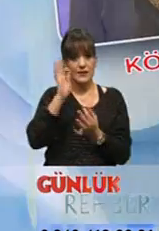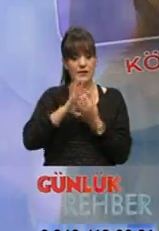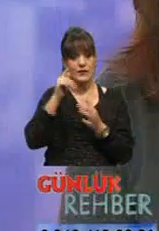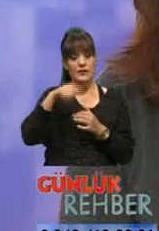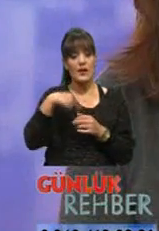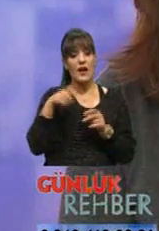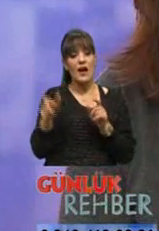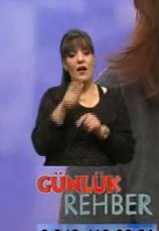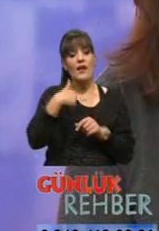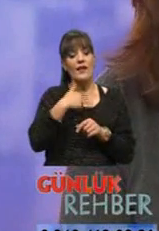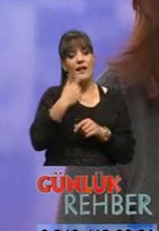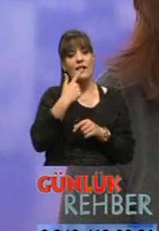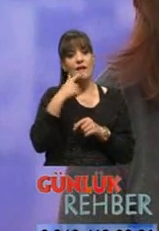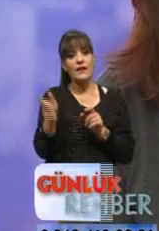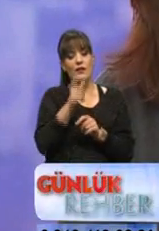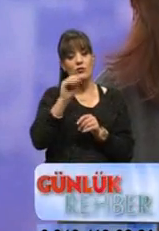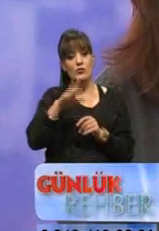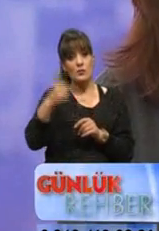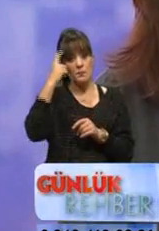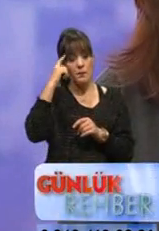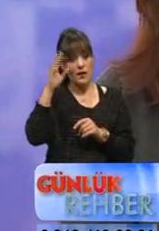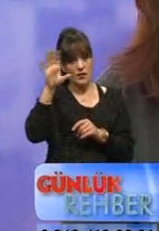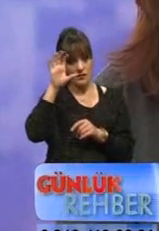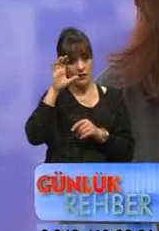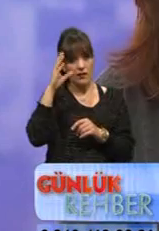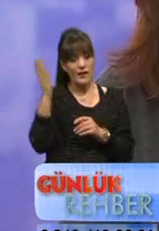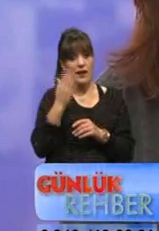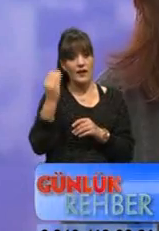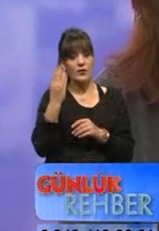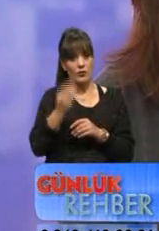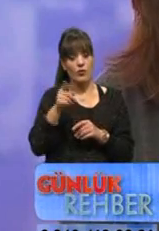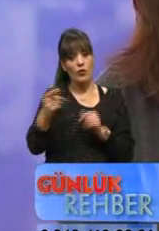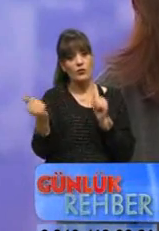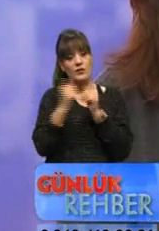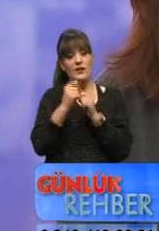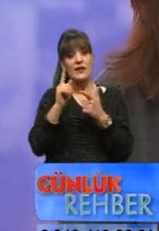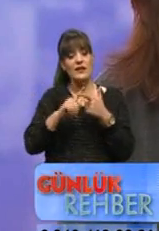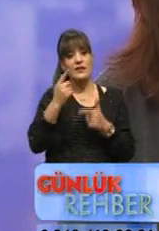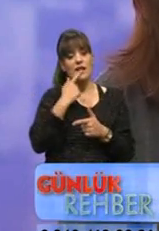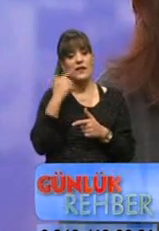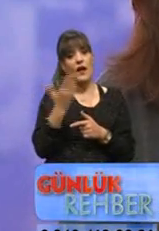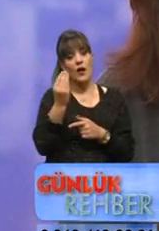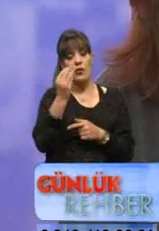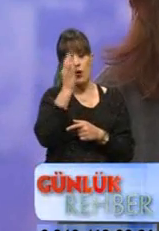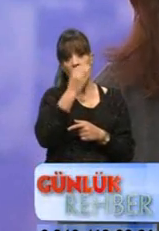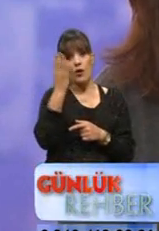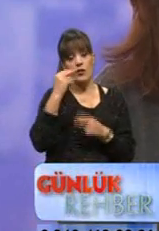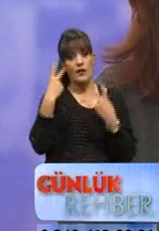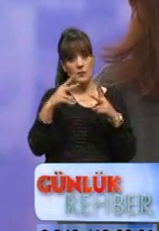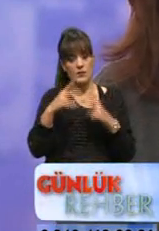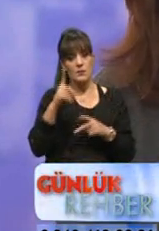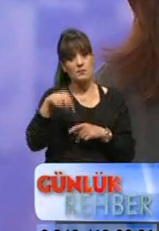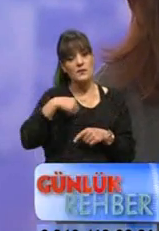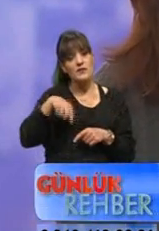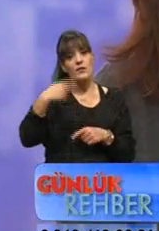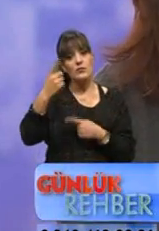kavramların, ana dildeki kavramlar çocuğun beyninde ne kadar iyi oturursa onun üzerine bir ikinci dilin daha kolay öğrenilebileceğini bize